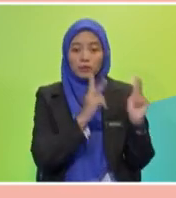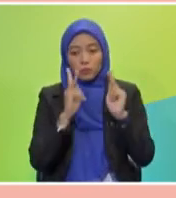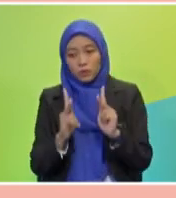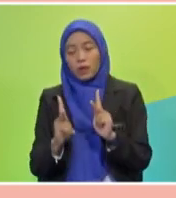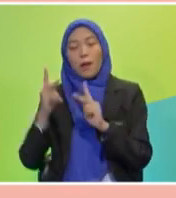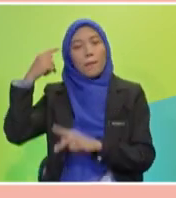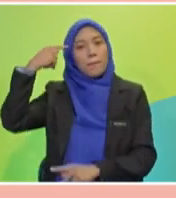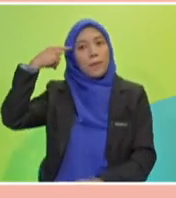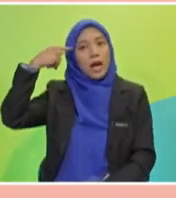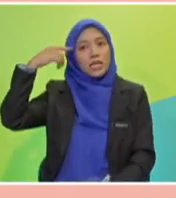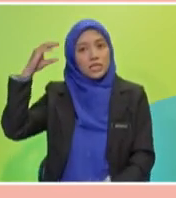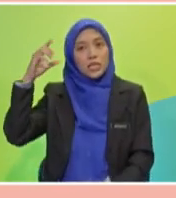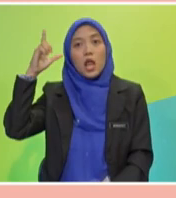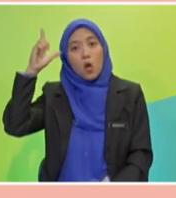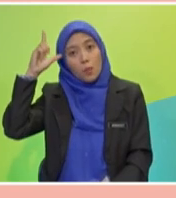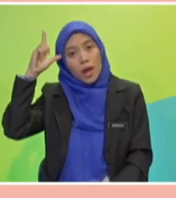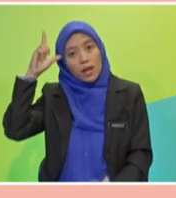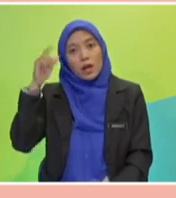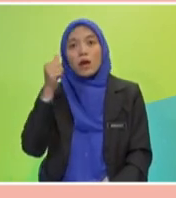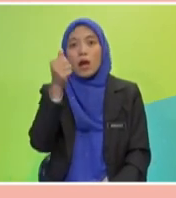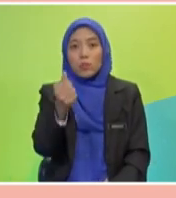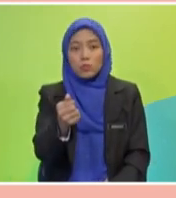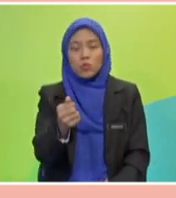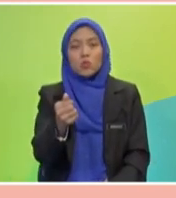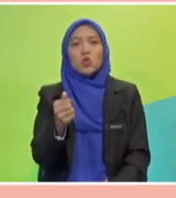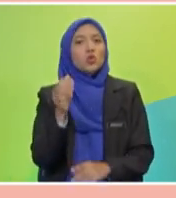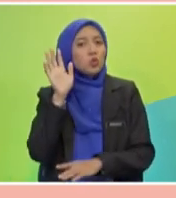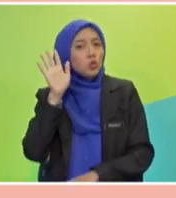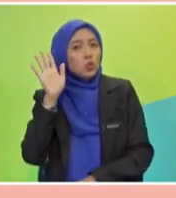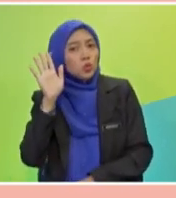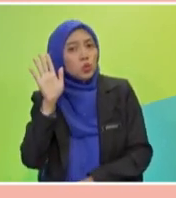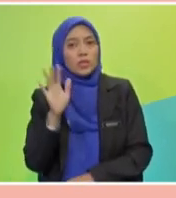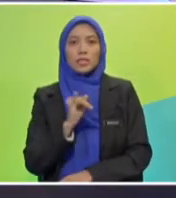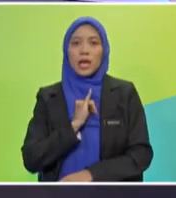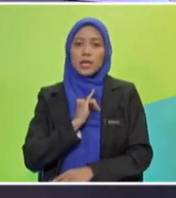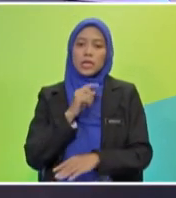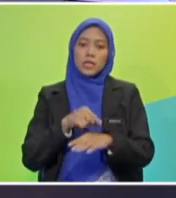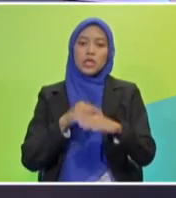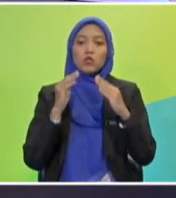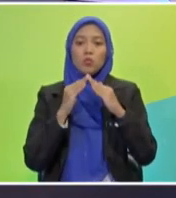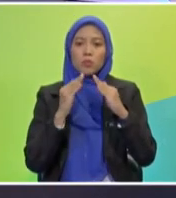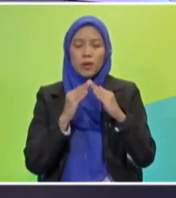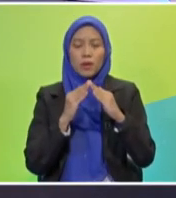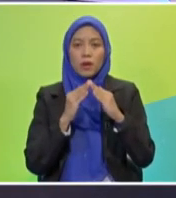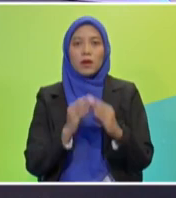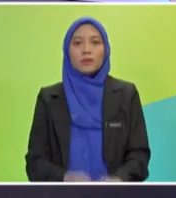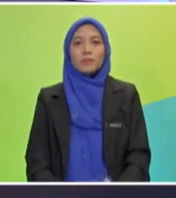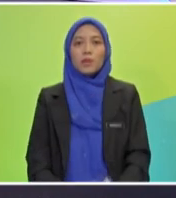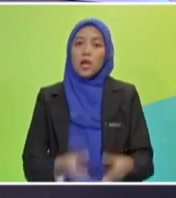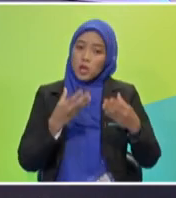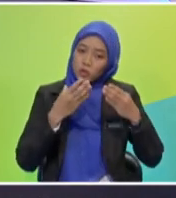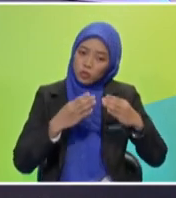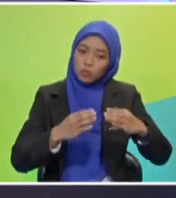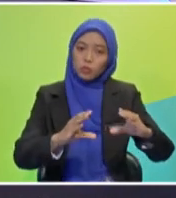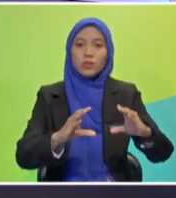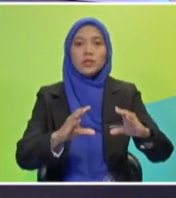Lokman. Kamu tunggu saya di rumah. Baiklah Naura, cuba Naura berikan respons berdasarkan